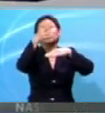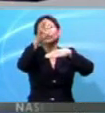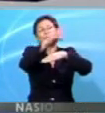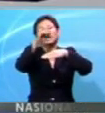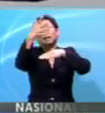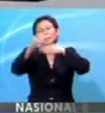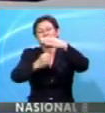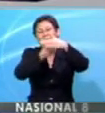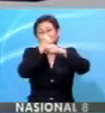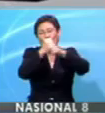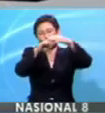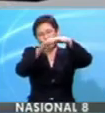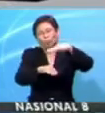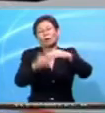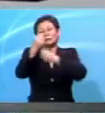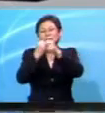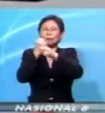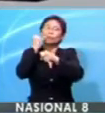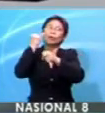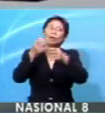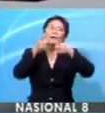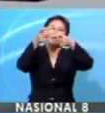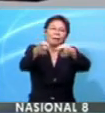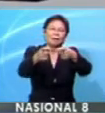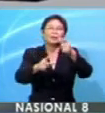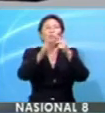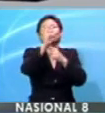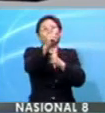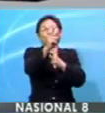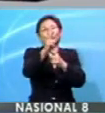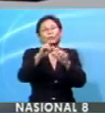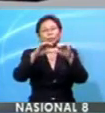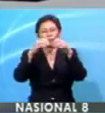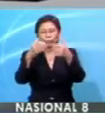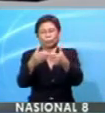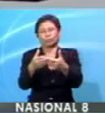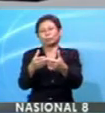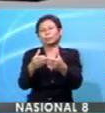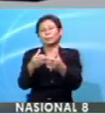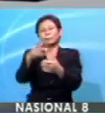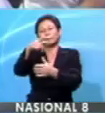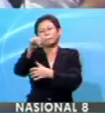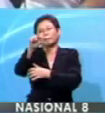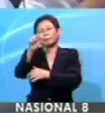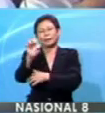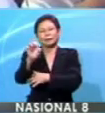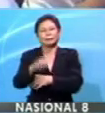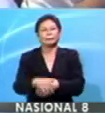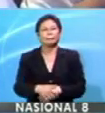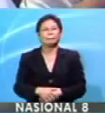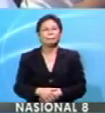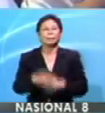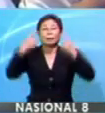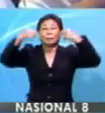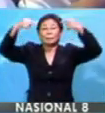tahun tahun lalu mereka sekadar meraih gelaran naib juara dalam kategori plate